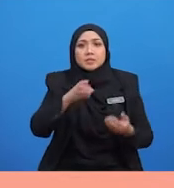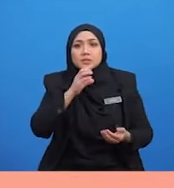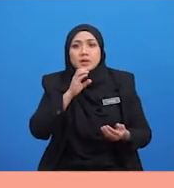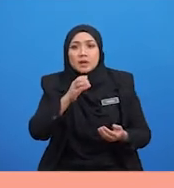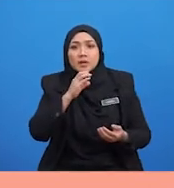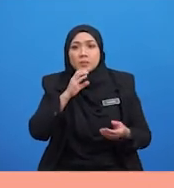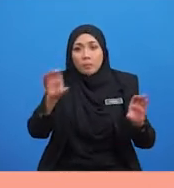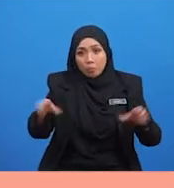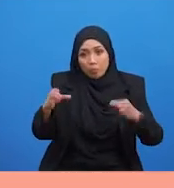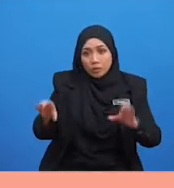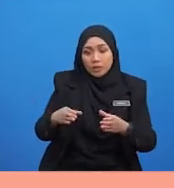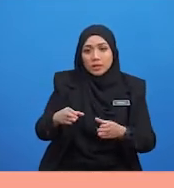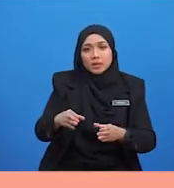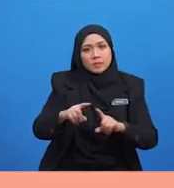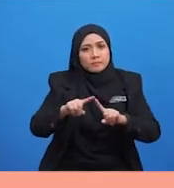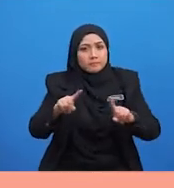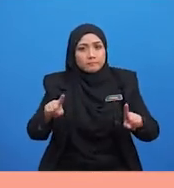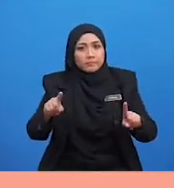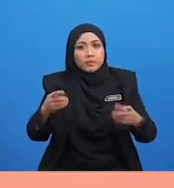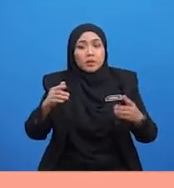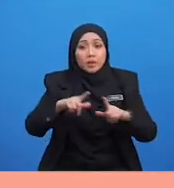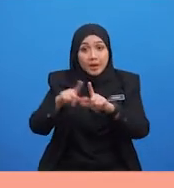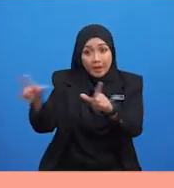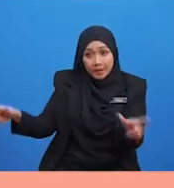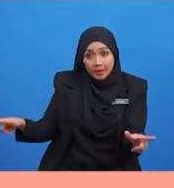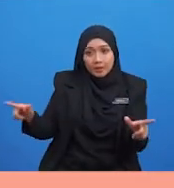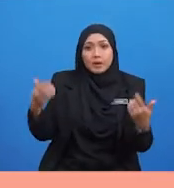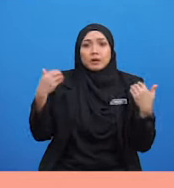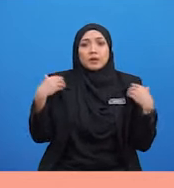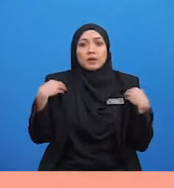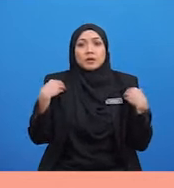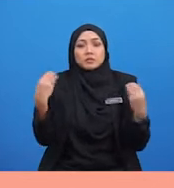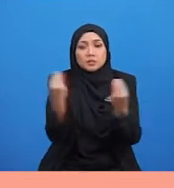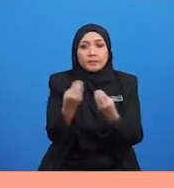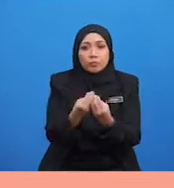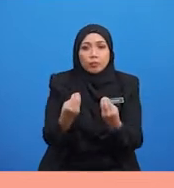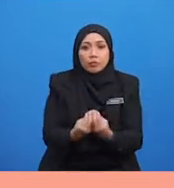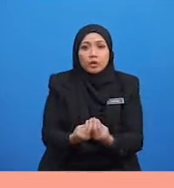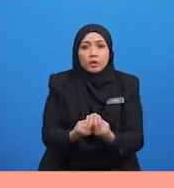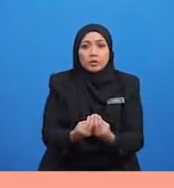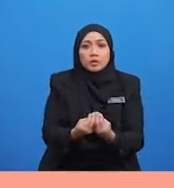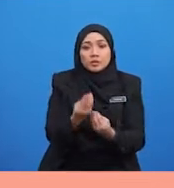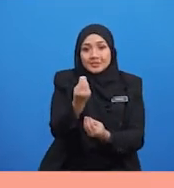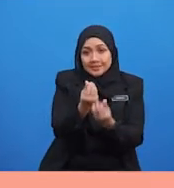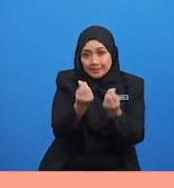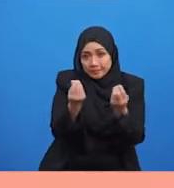yang cecair prabuatan manakala yang lain adalah campuran eat yourself serbuk.